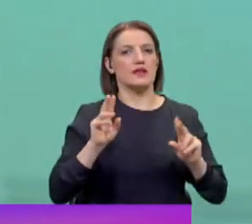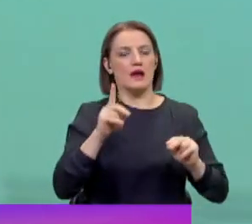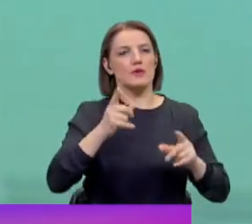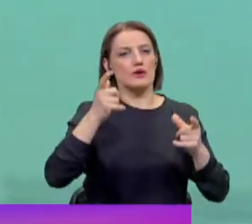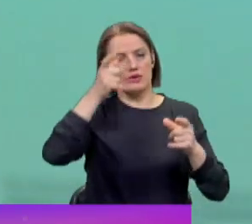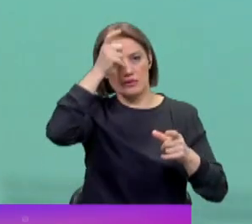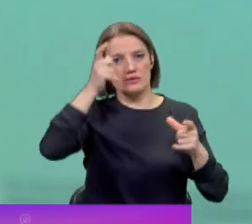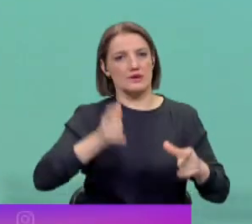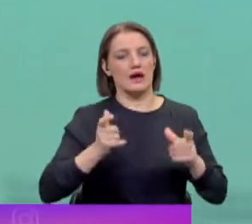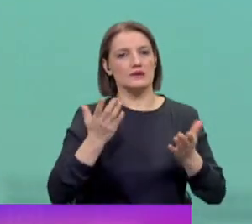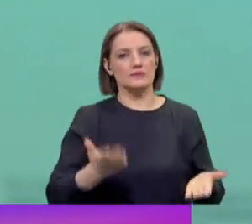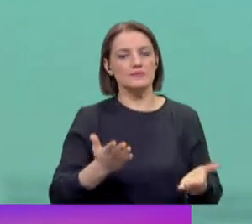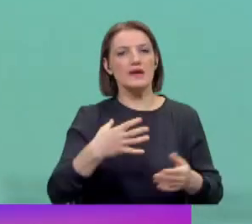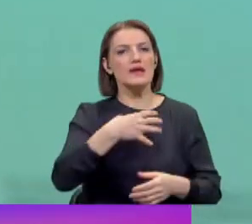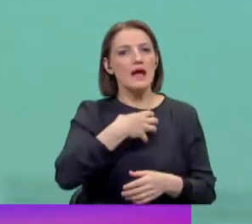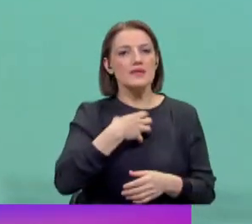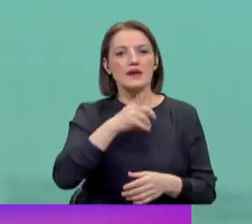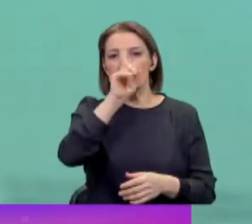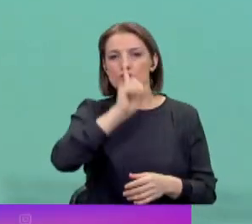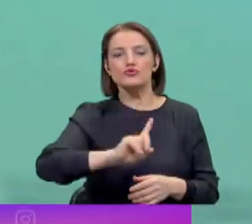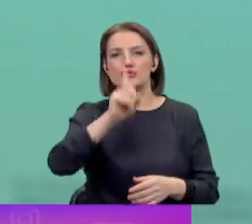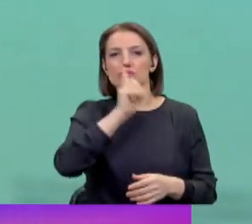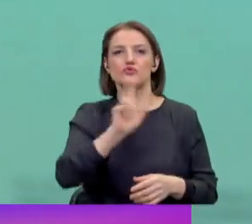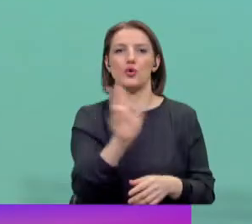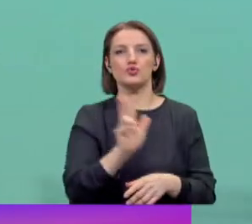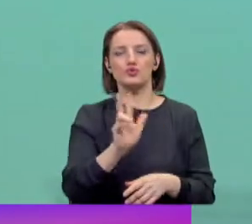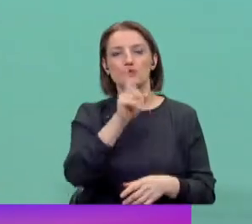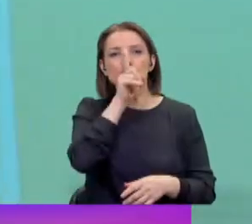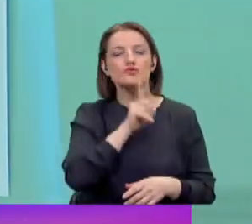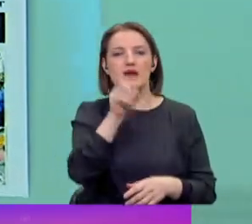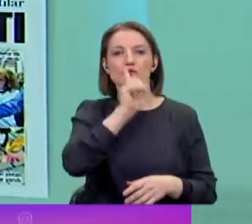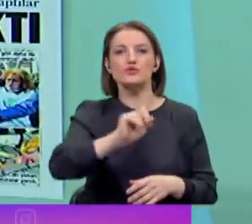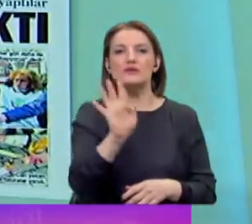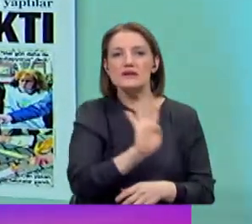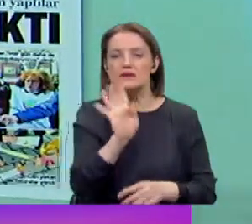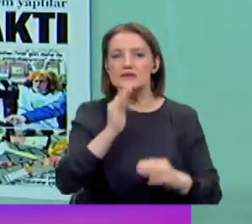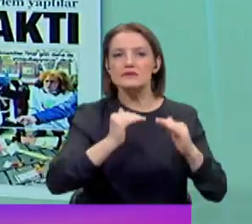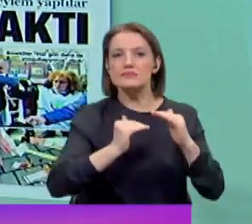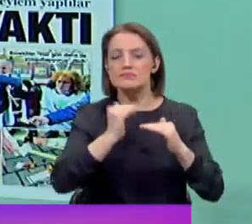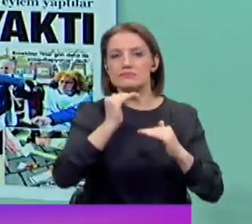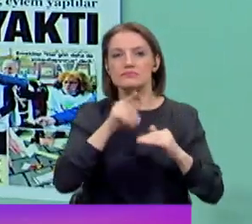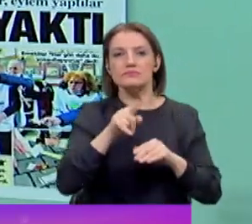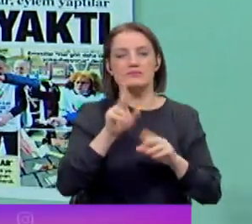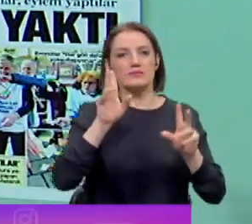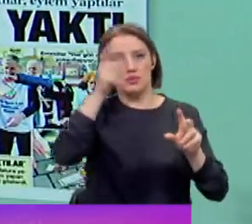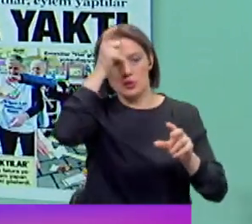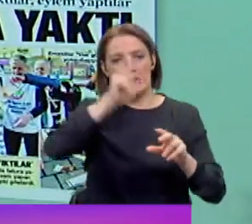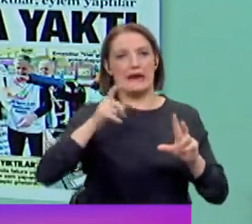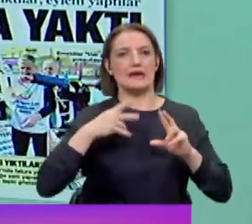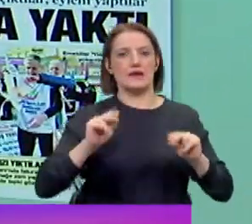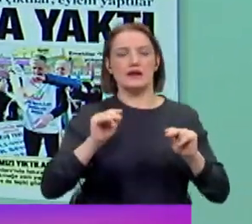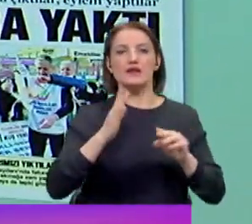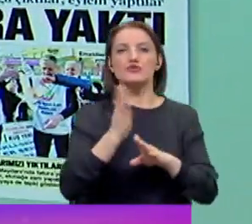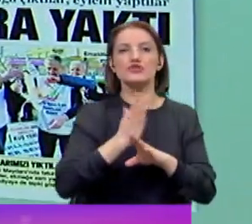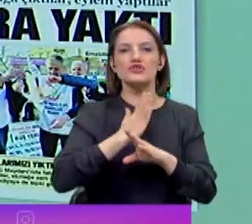ülkelerdendir Türkiye kendi kendine yüzde 130-140 seviyesinde yeten bir ülke de o zaman biz